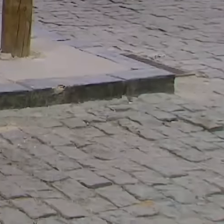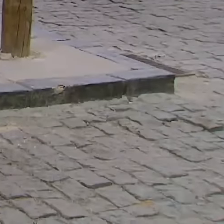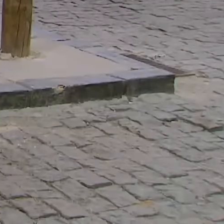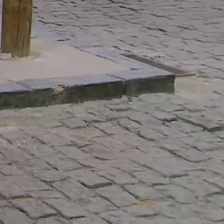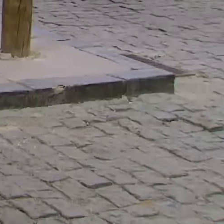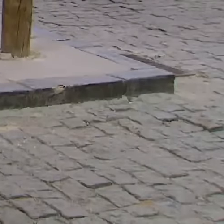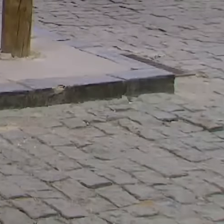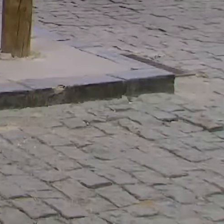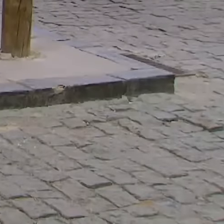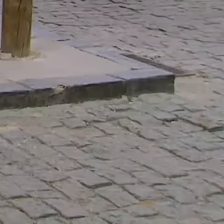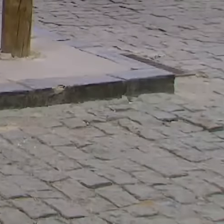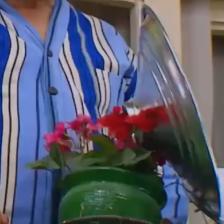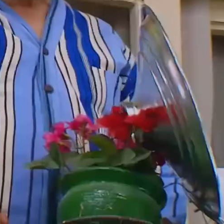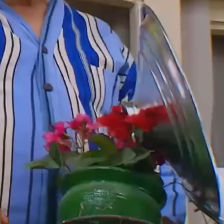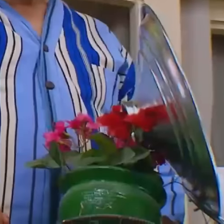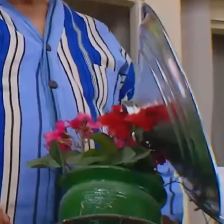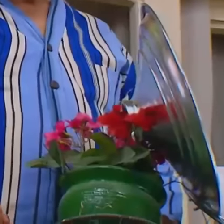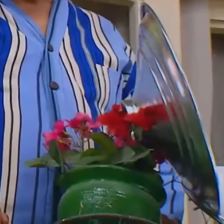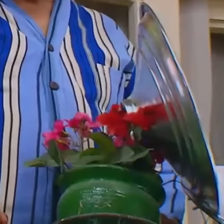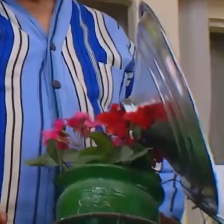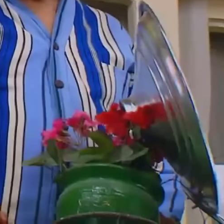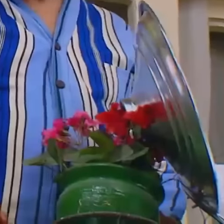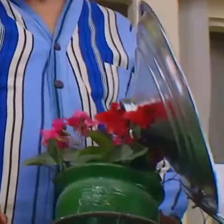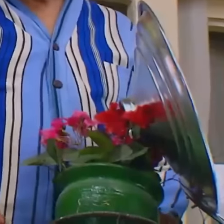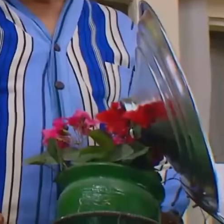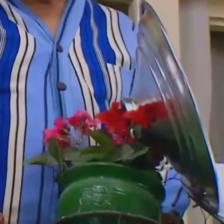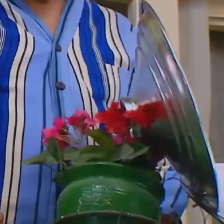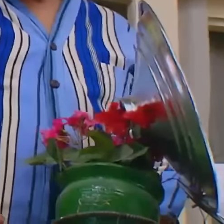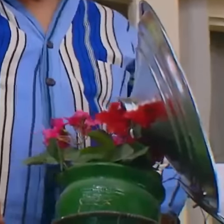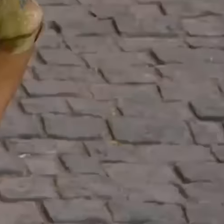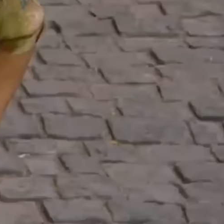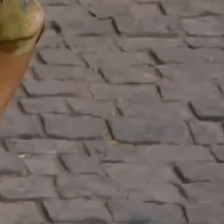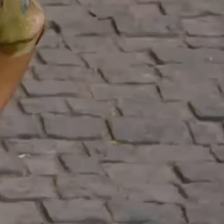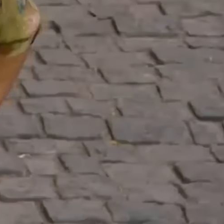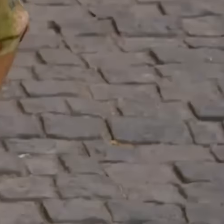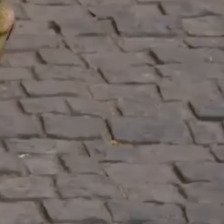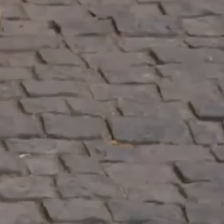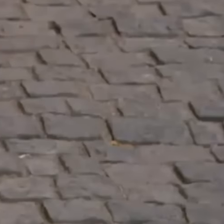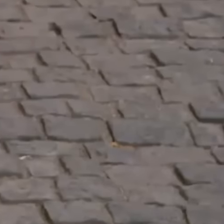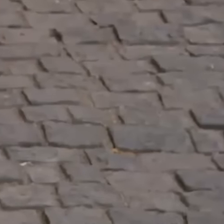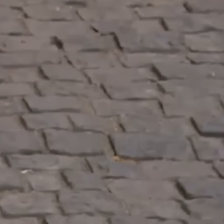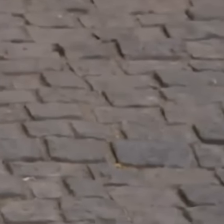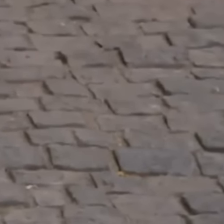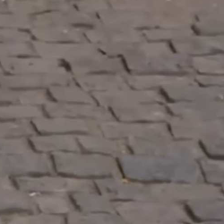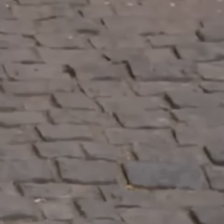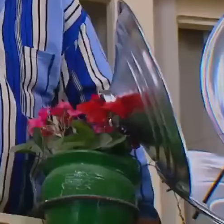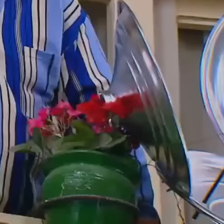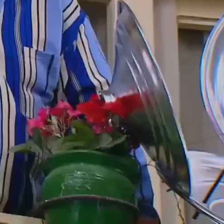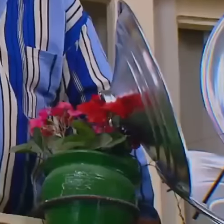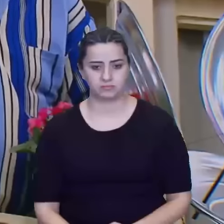gezdirdi. Işım'la kapıya yöneldi. Nurten, Seyfi ve Butik izliyorlar. Butik gözlerini huzursuzca balkona